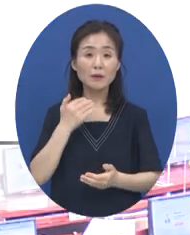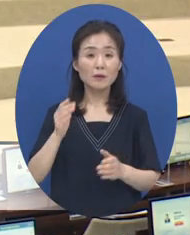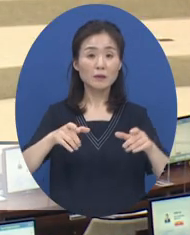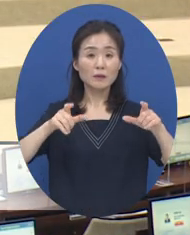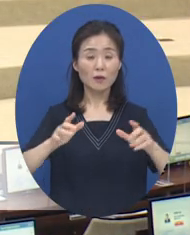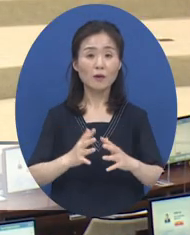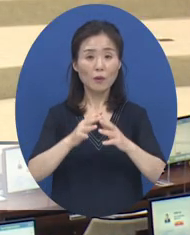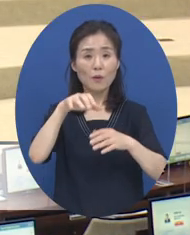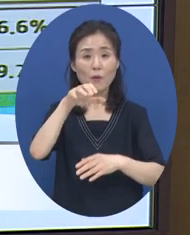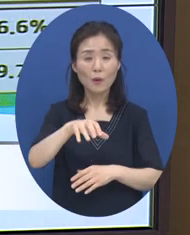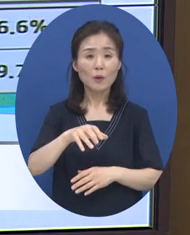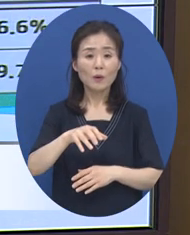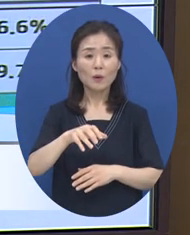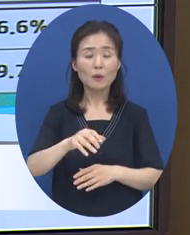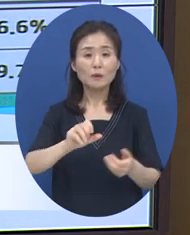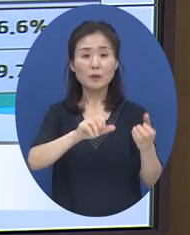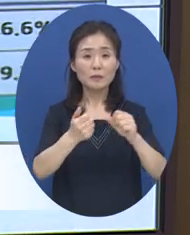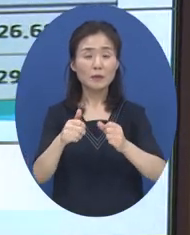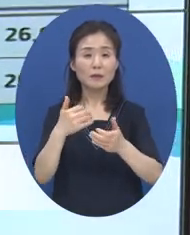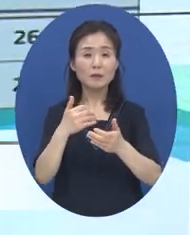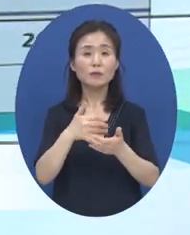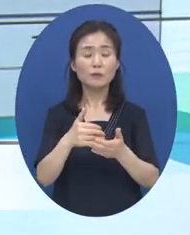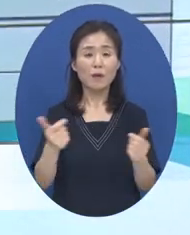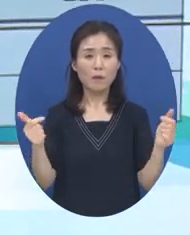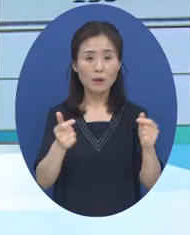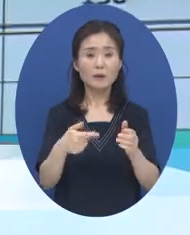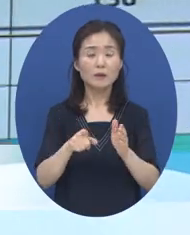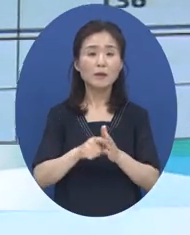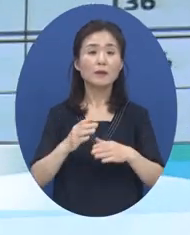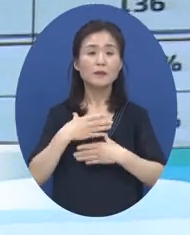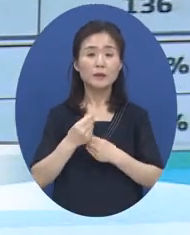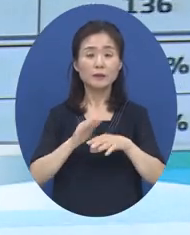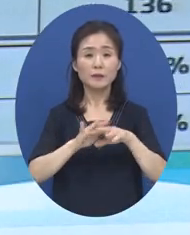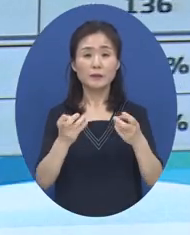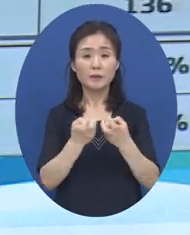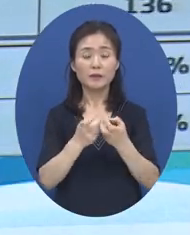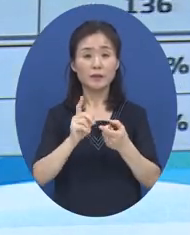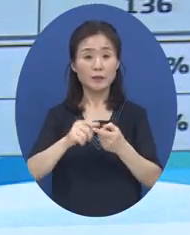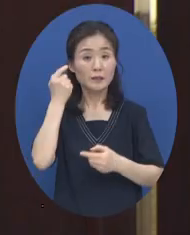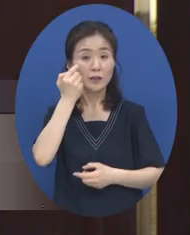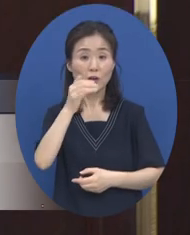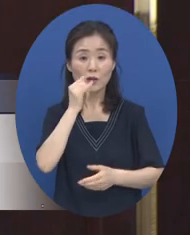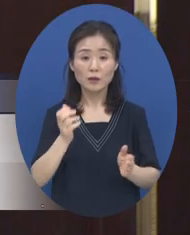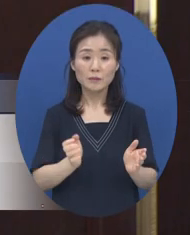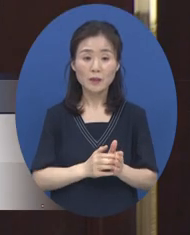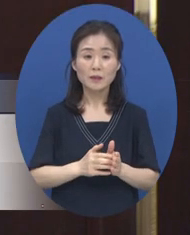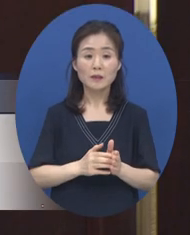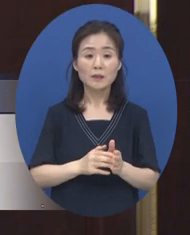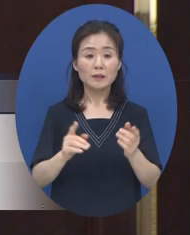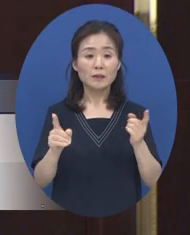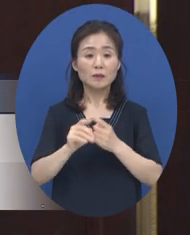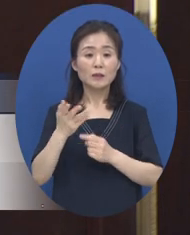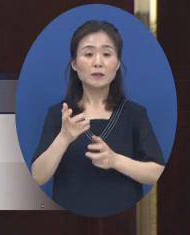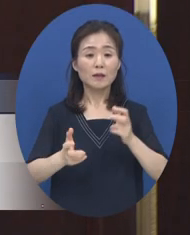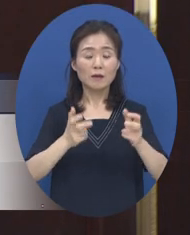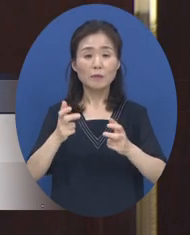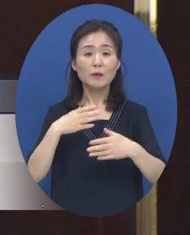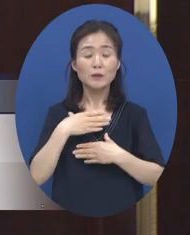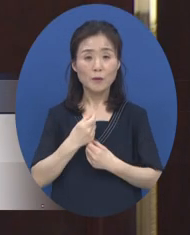지역 건설 현장 사망 사고를 줄이기 위한 안전 대책에 대한 질의도 있었습니다. 개정된